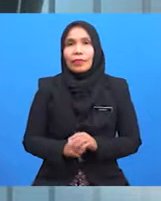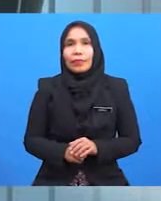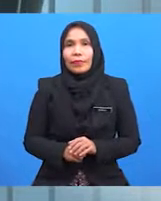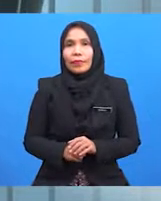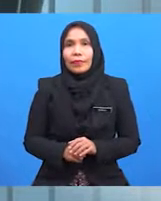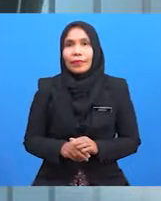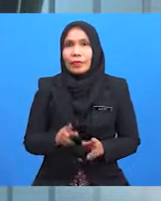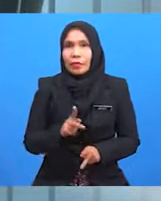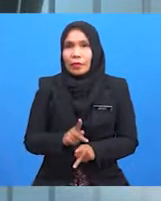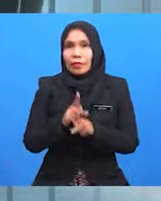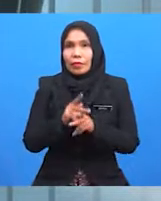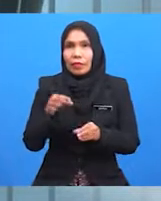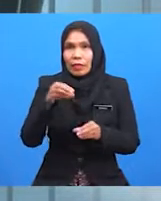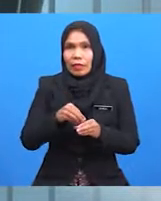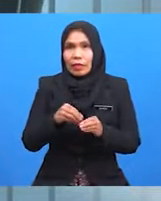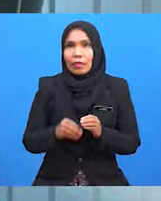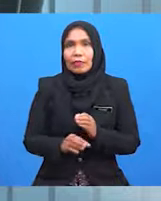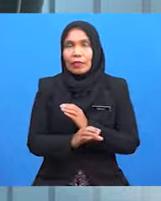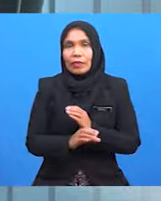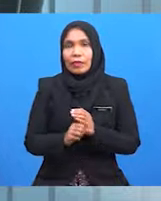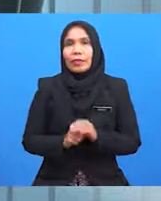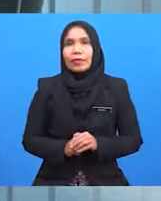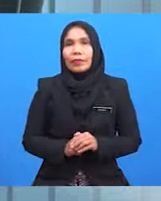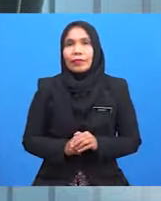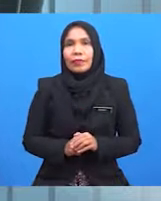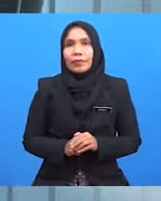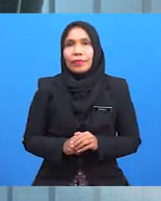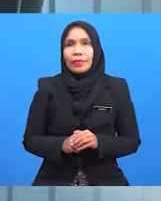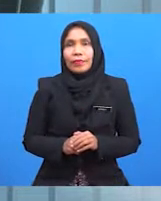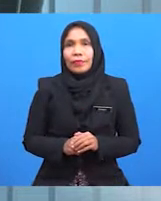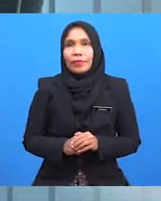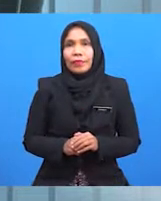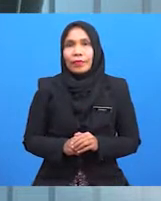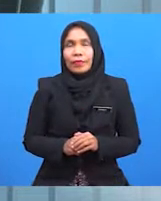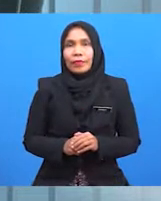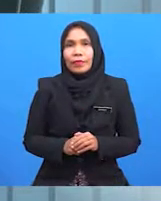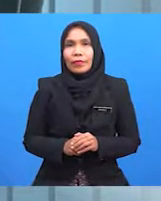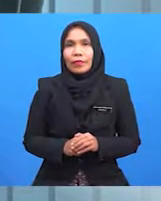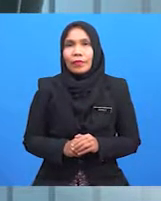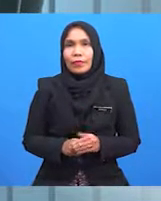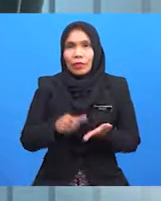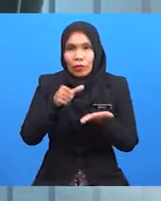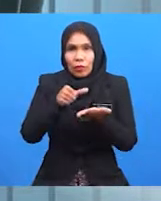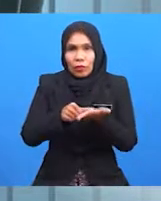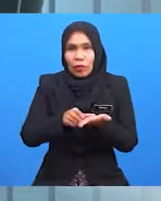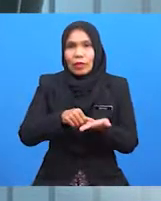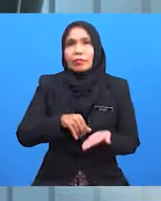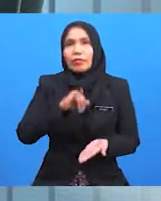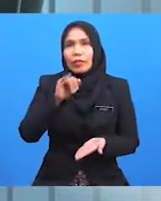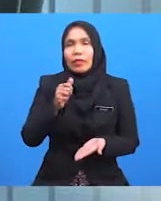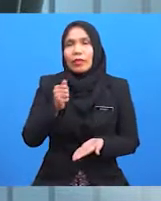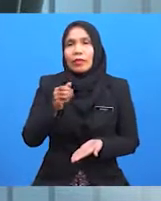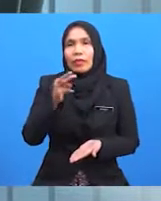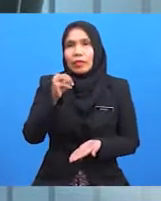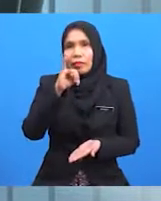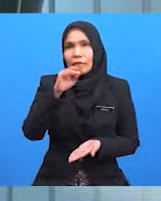Pinjaman dalam negeri merangkumi bil-bil pendaharaan sekuriti kerajaan, surat jaminan kerajaan dan